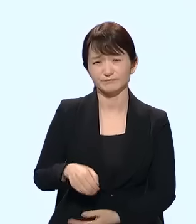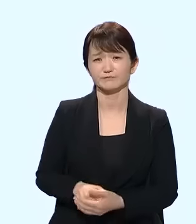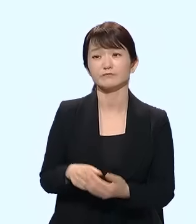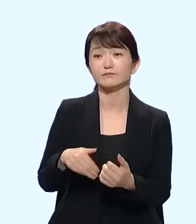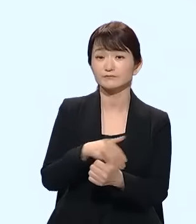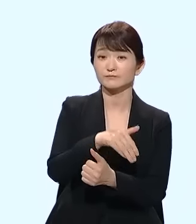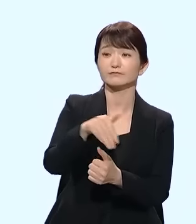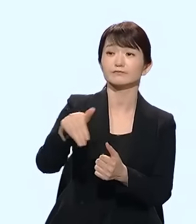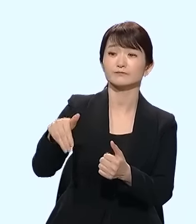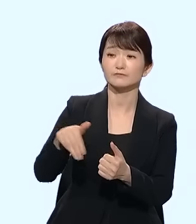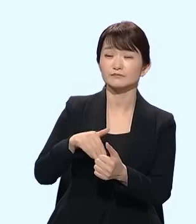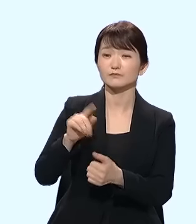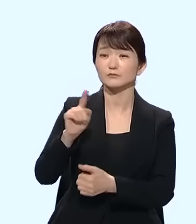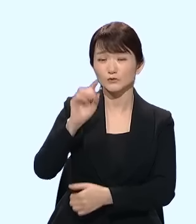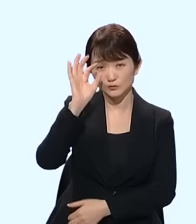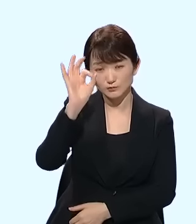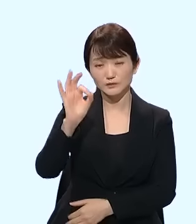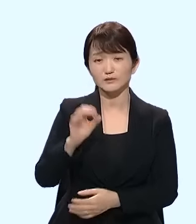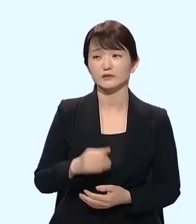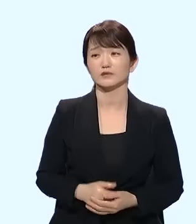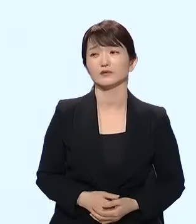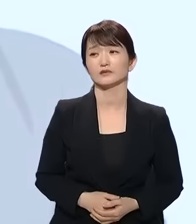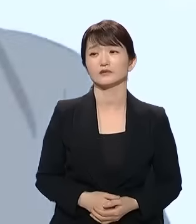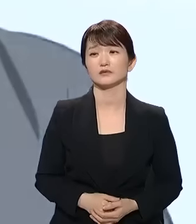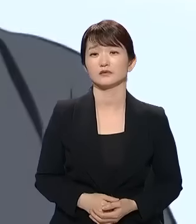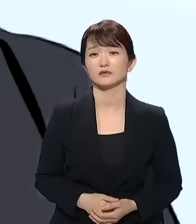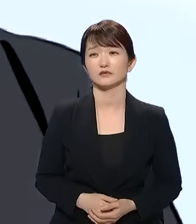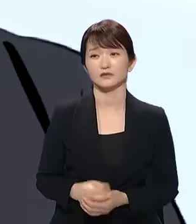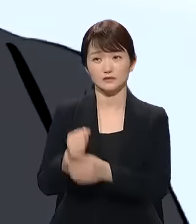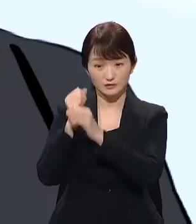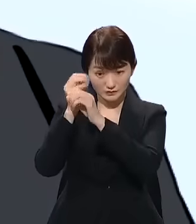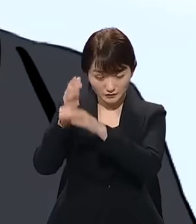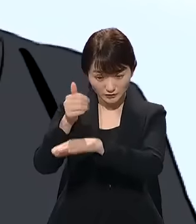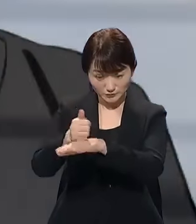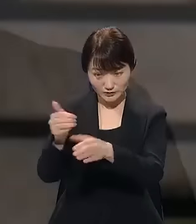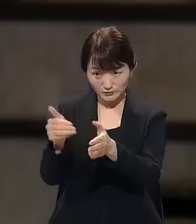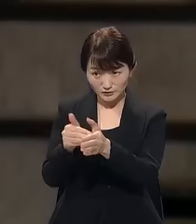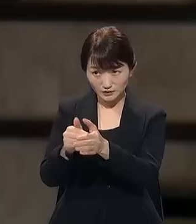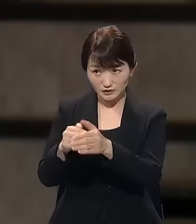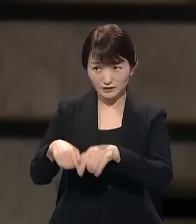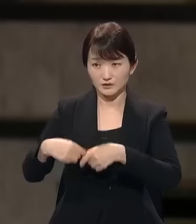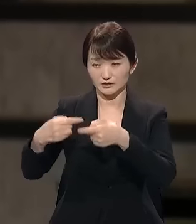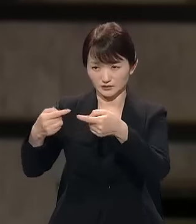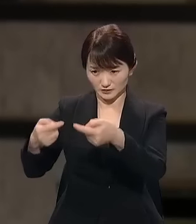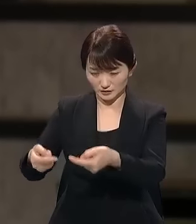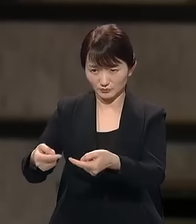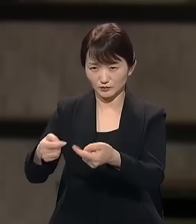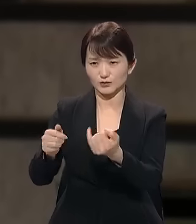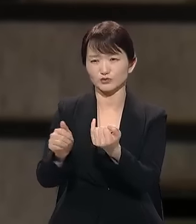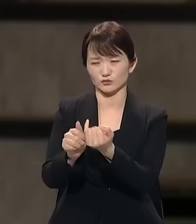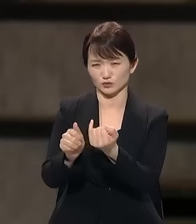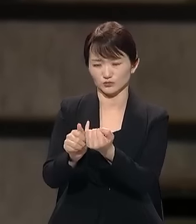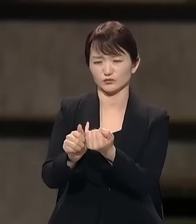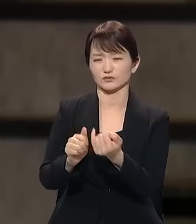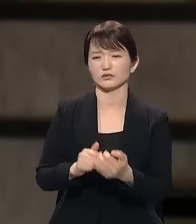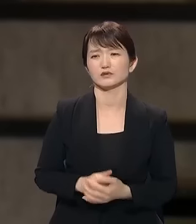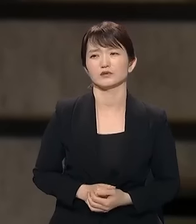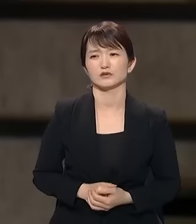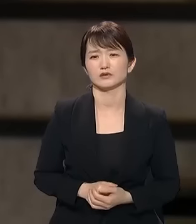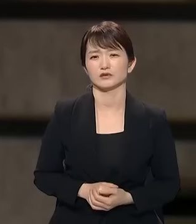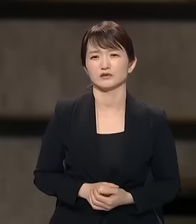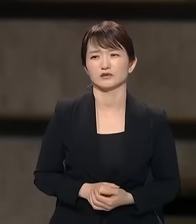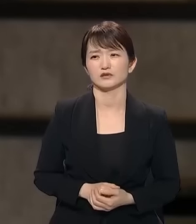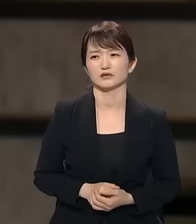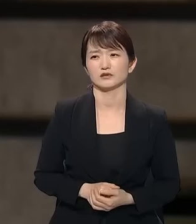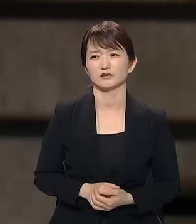주변에 제가 뭘 보냐면 장례식 끝까지 있었어요 이 두 부부가 예. 예, 그렇기 때문에 너무 그렇게